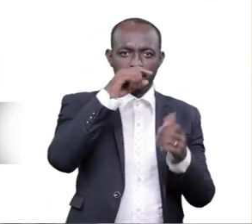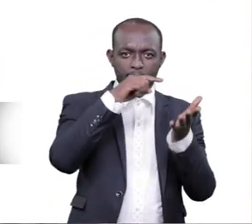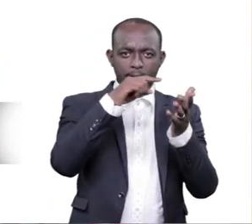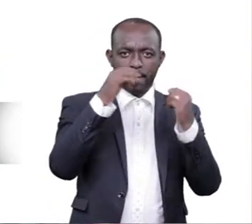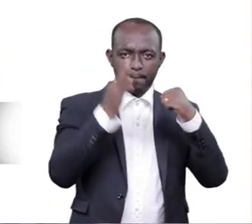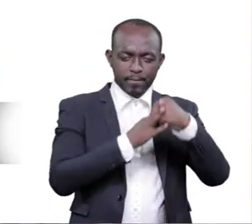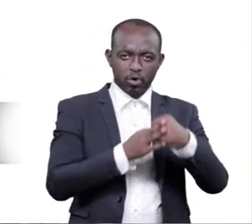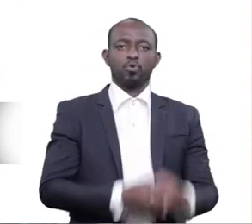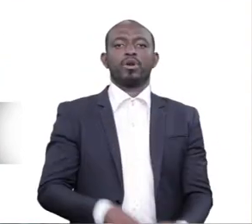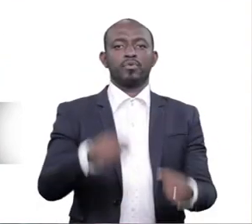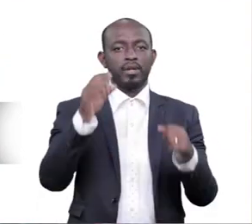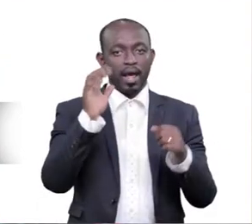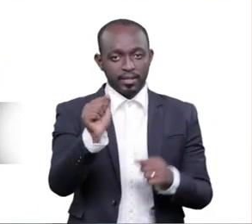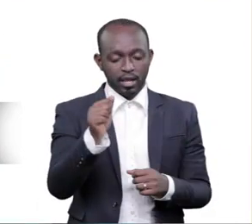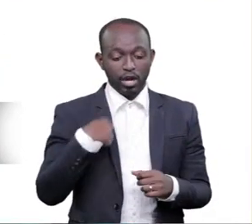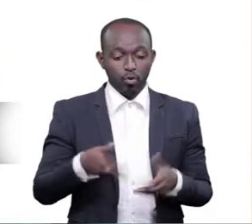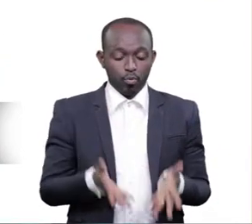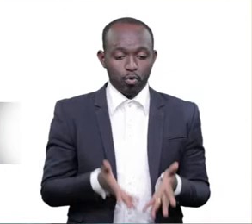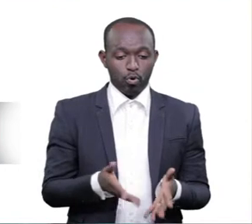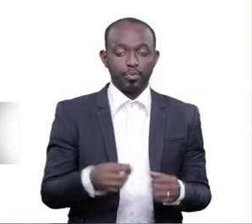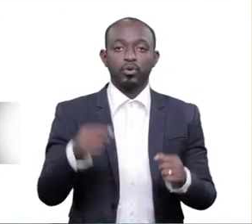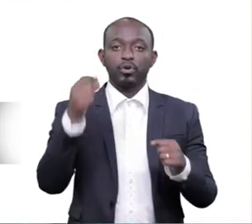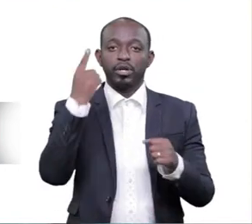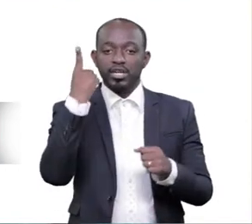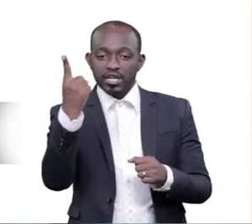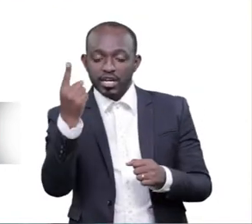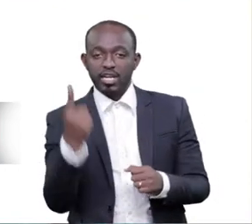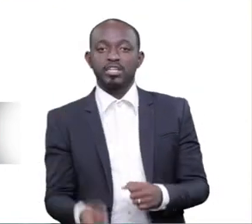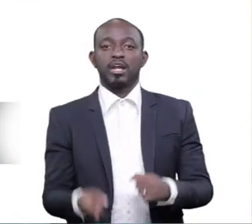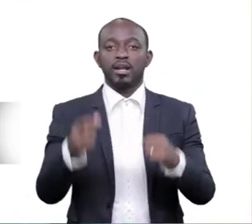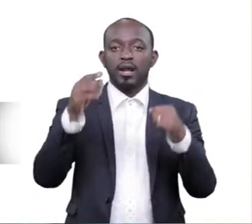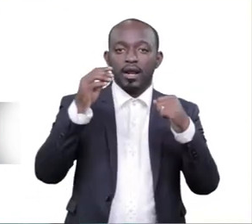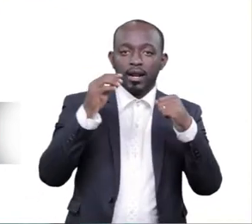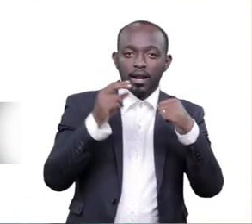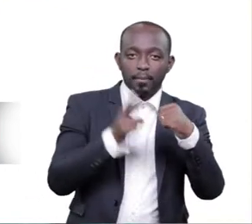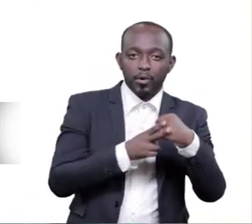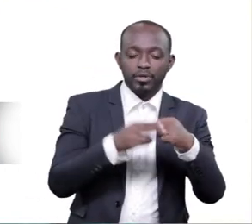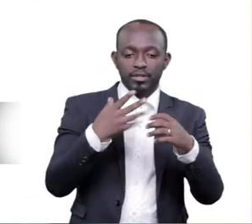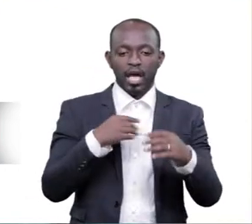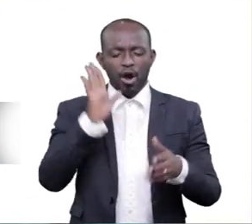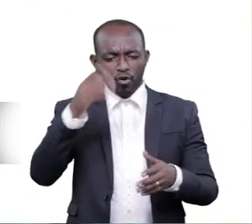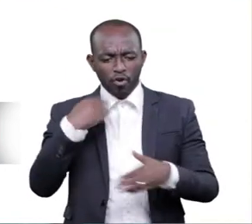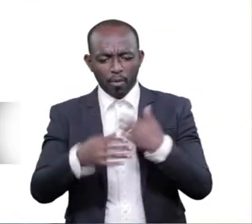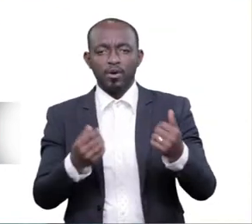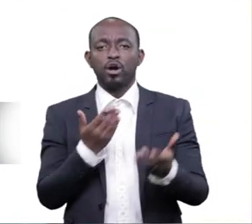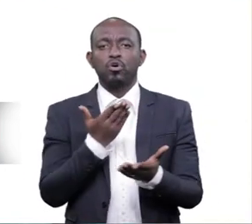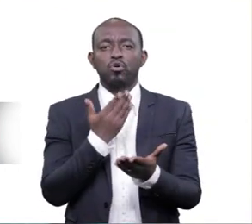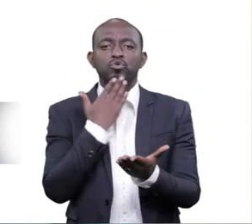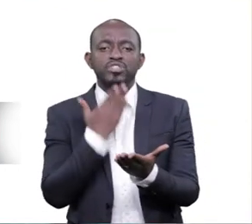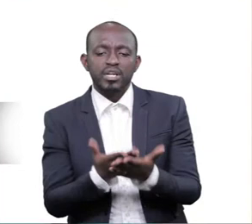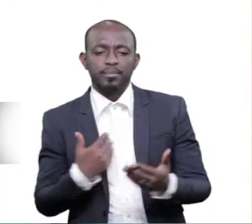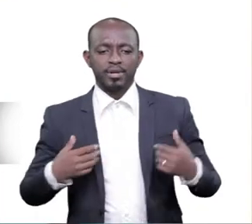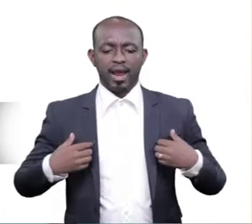900 ndetse harimo n'amakoperative nakomeza nkashimira leta yadufashije kugira ngo irihezwa n'akato bishobore